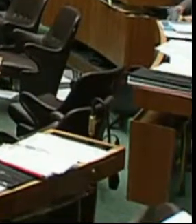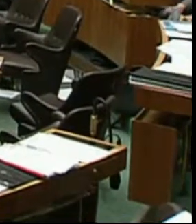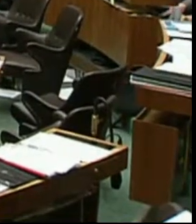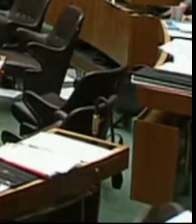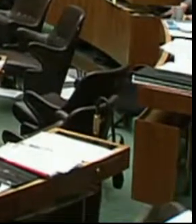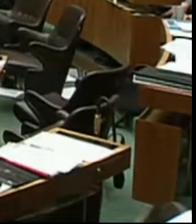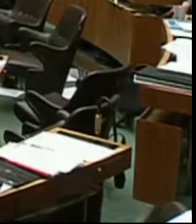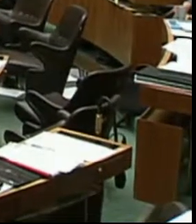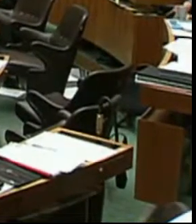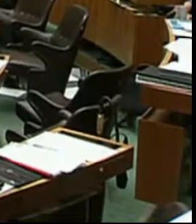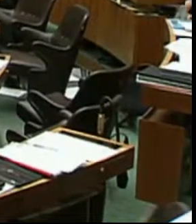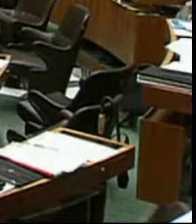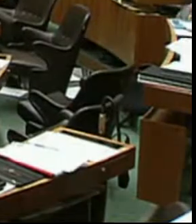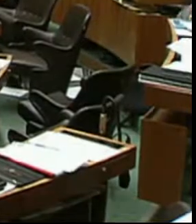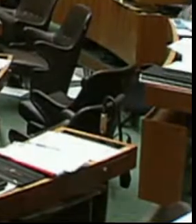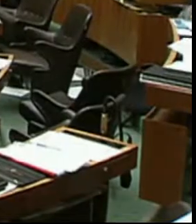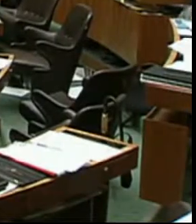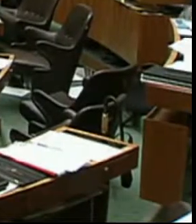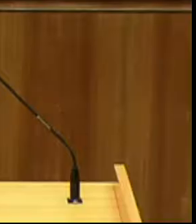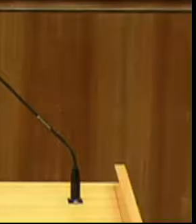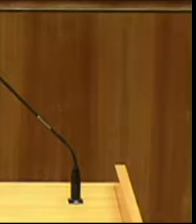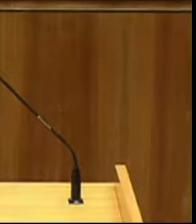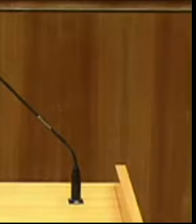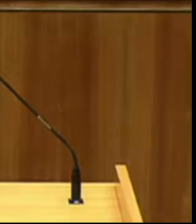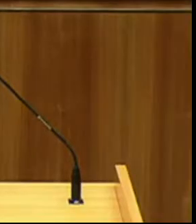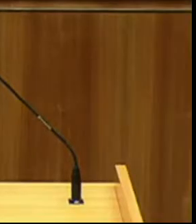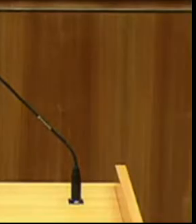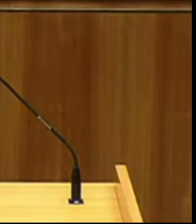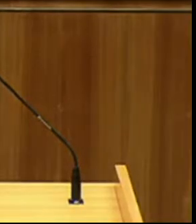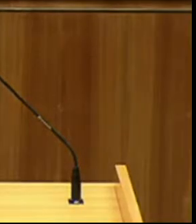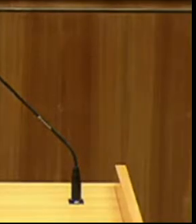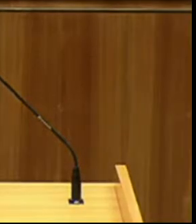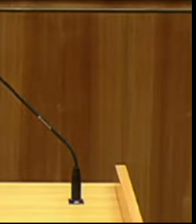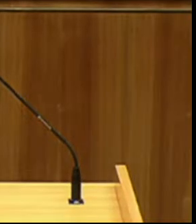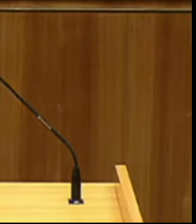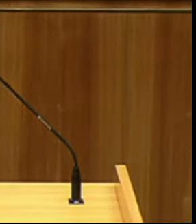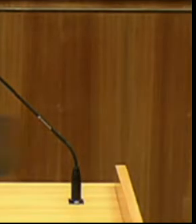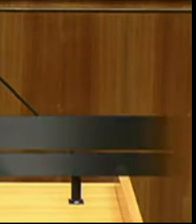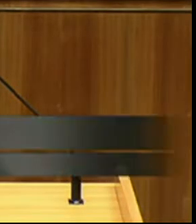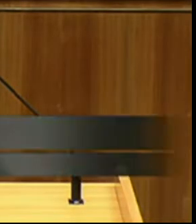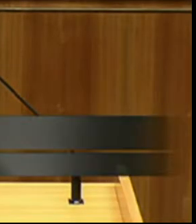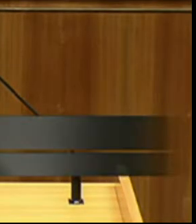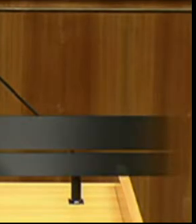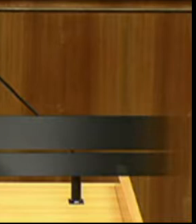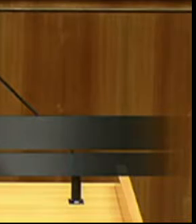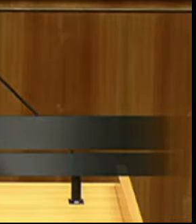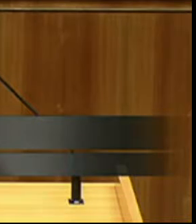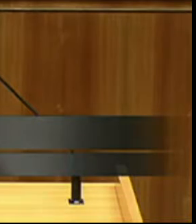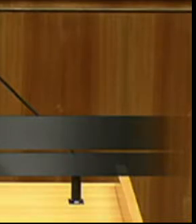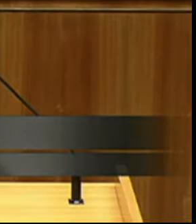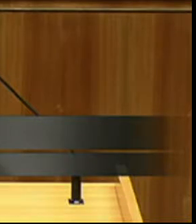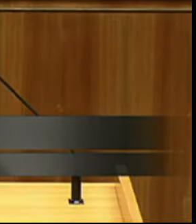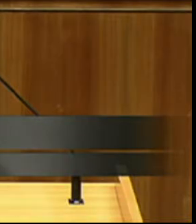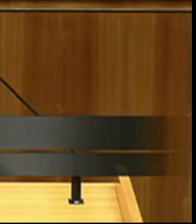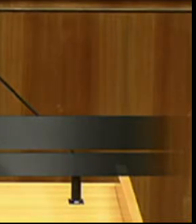von Aquin, der ein großer Rechtsphilosoph neben seiner theologischen Kompetenz war, hat gesagt, Steuern sind